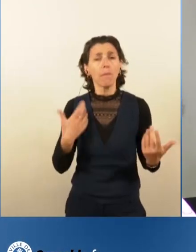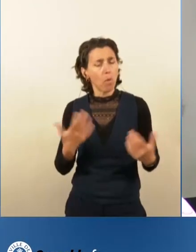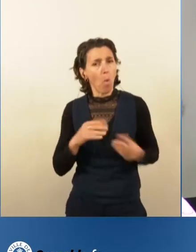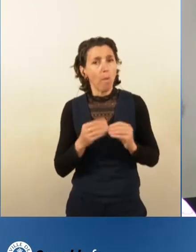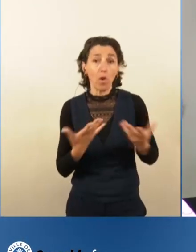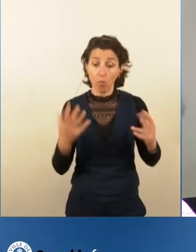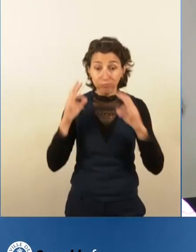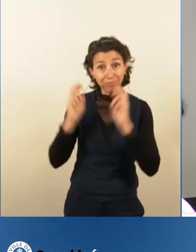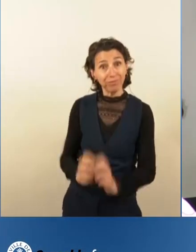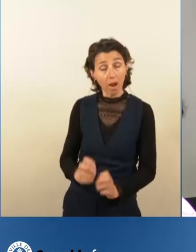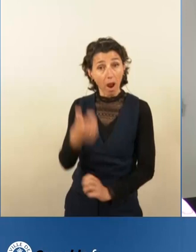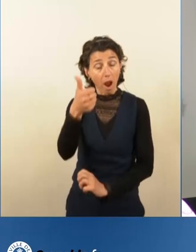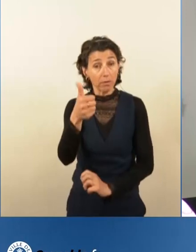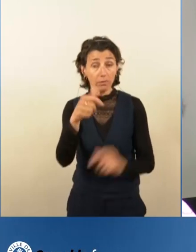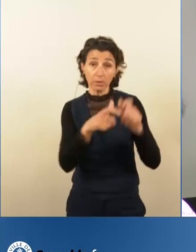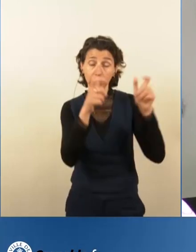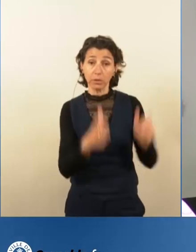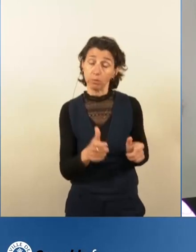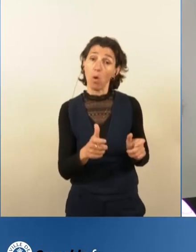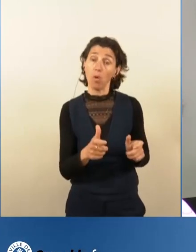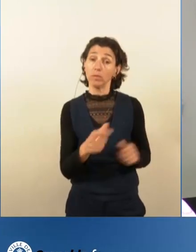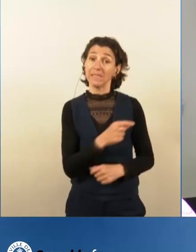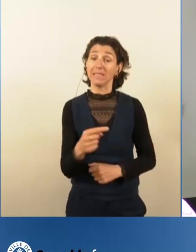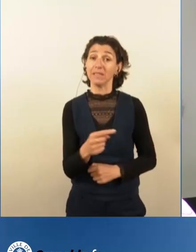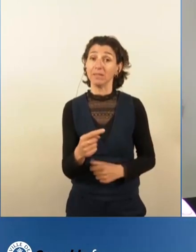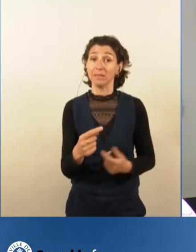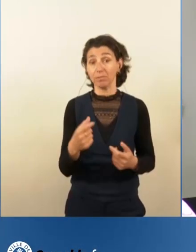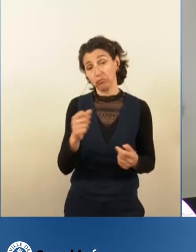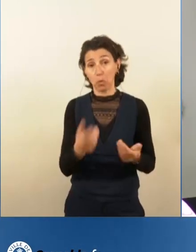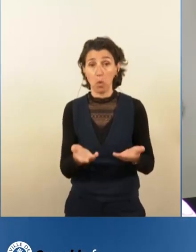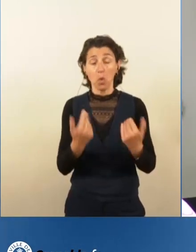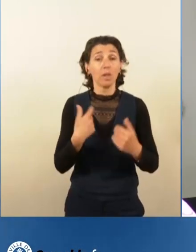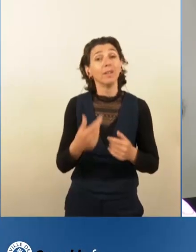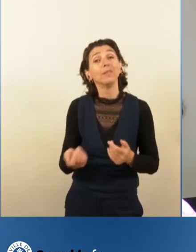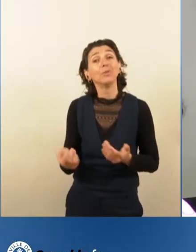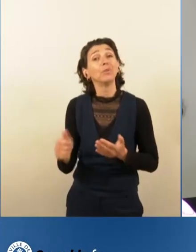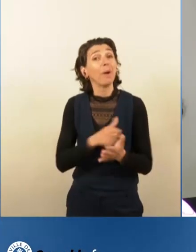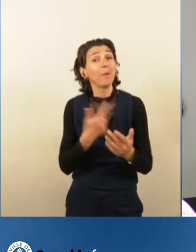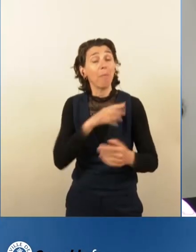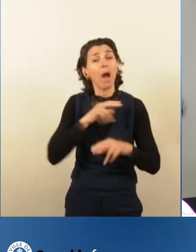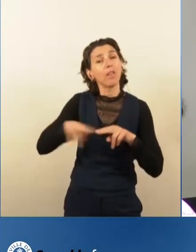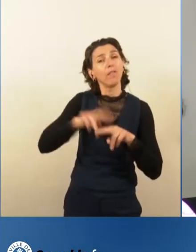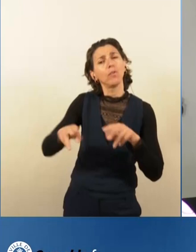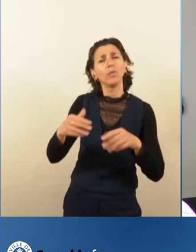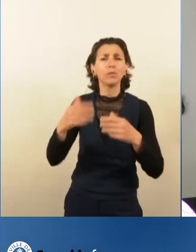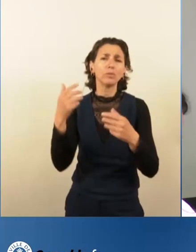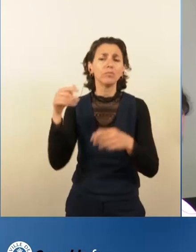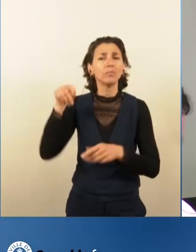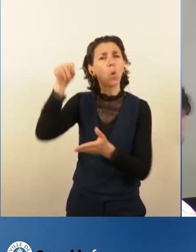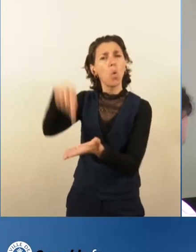plus qu'un et cet avis sera levé en 2024 suite à des travaux il s'agit de la Maison de la culture arménienne